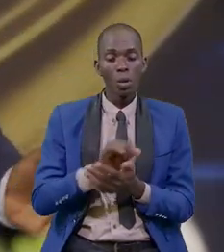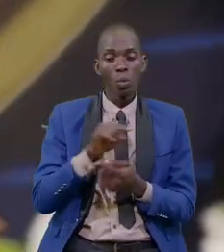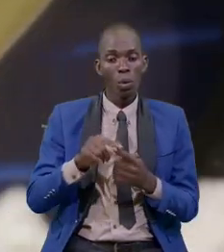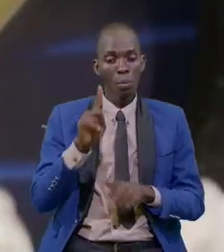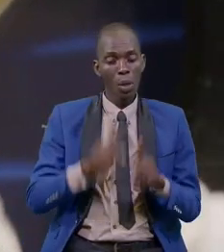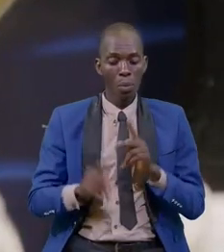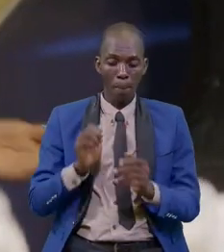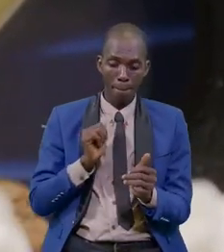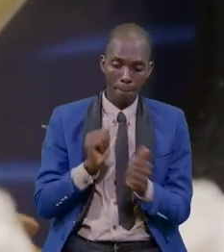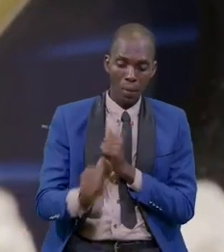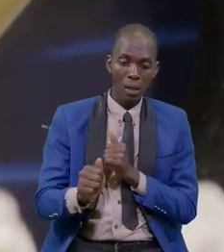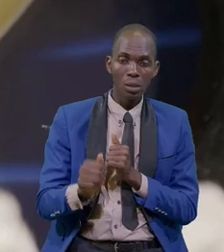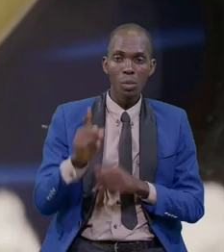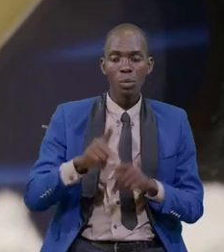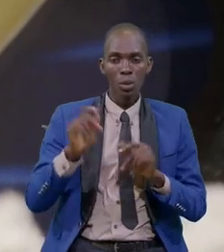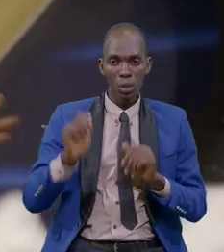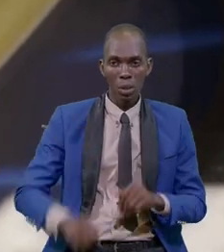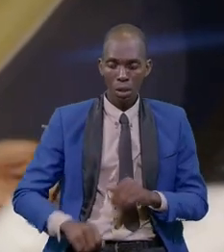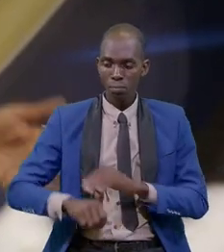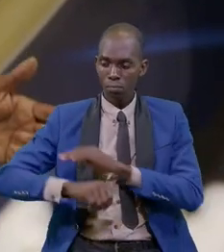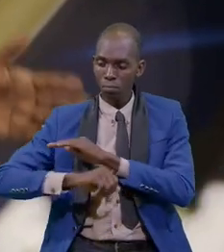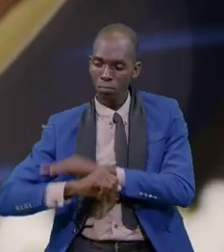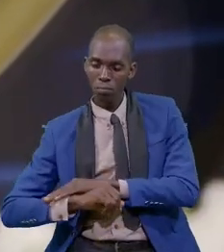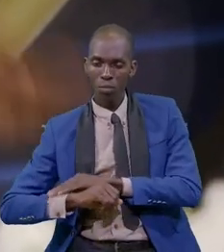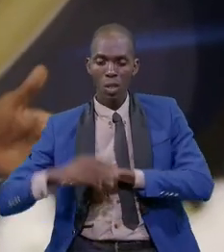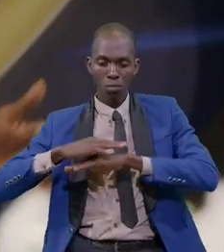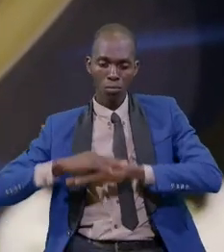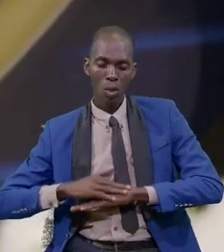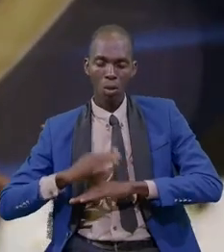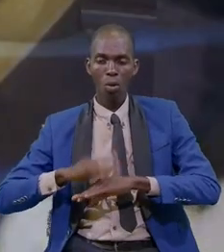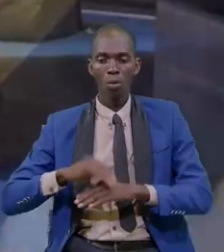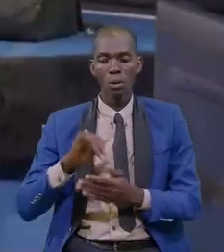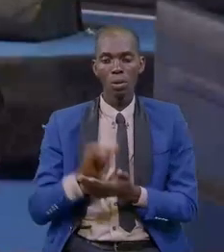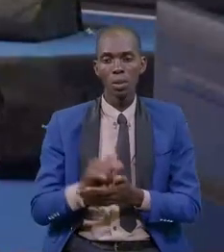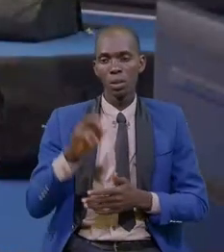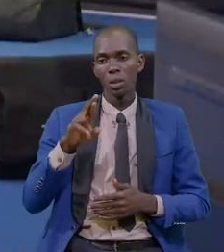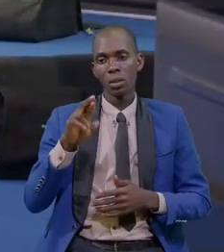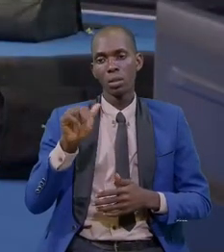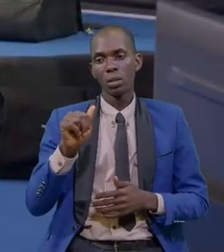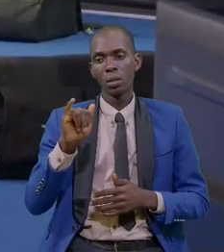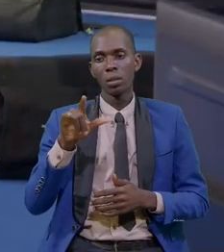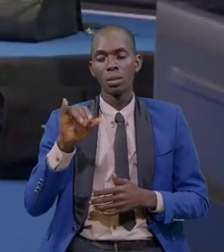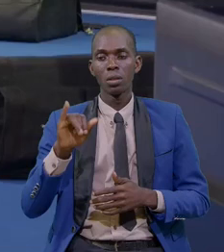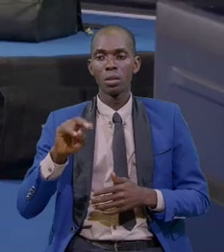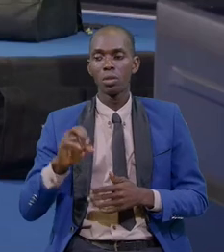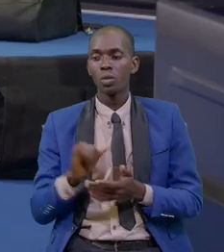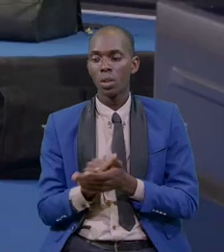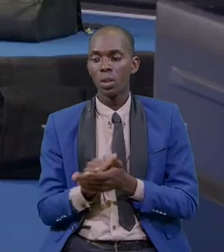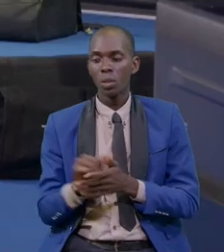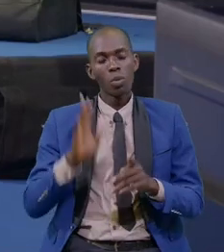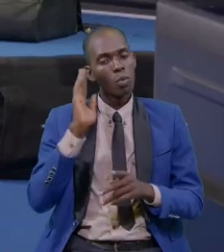passer, ils puissent passer sur ça et ne pas tomber dans une fosse et